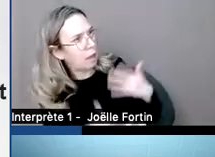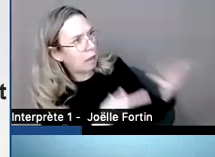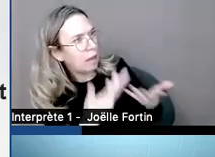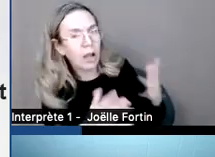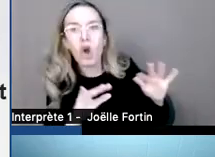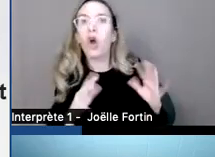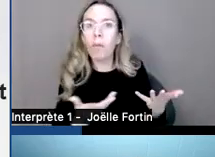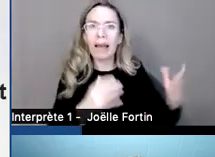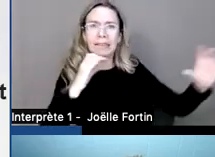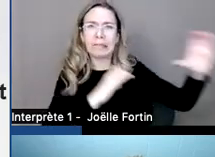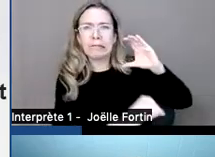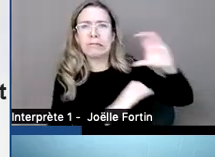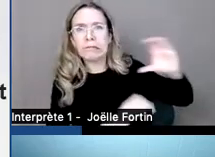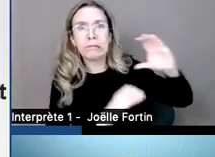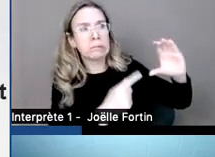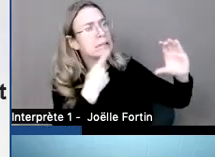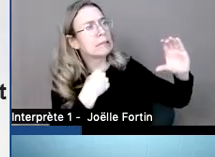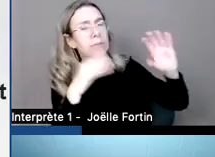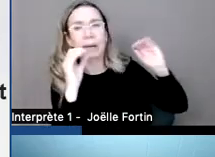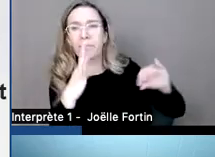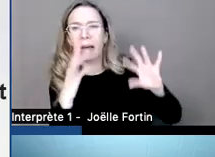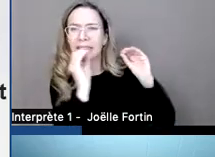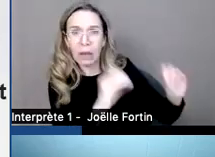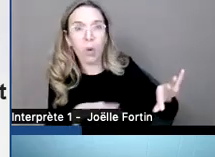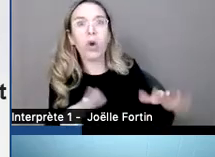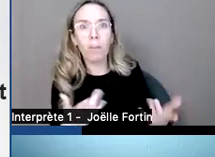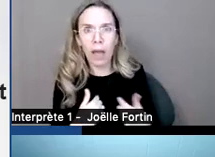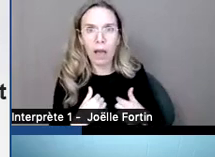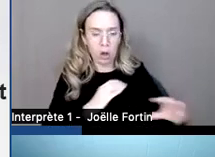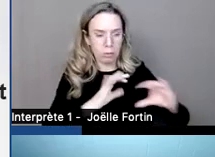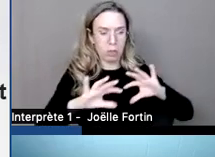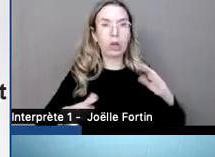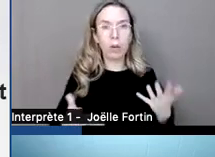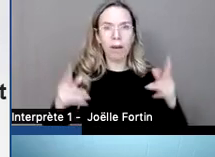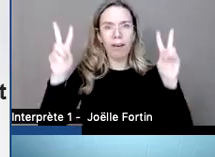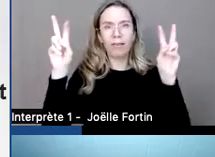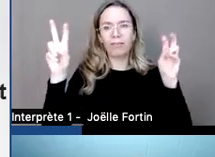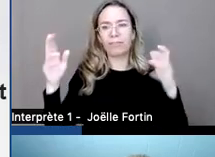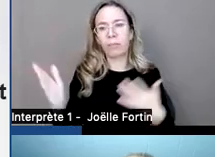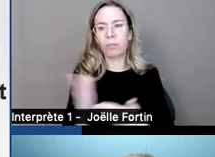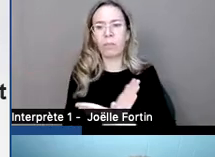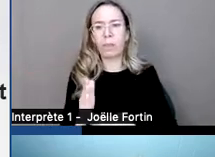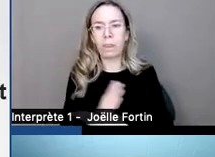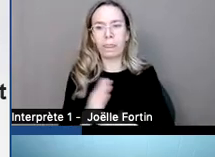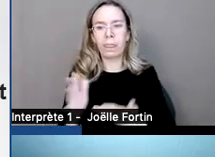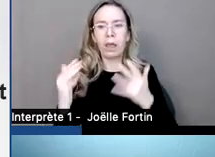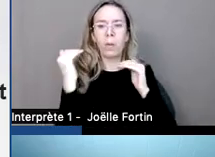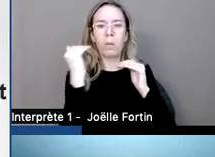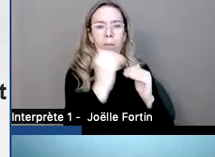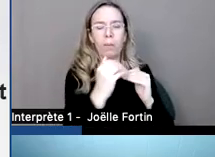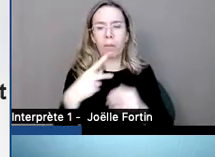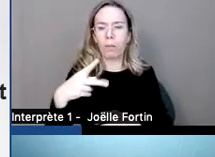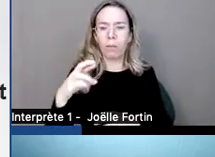de communication et qui ne communique plus, qui peut se trouver dans ce qu'on appelle une unité prothétique ou une